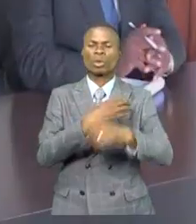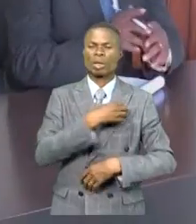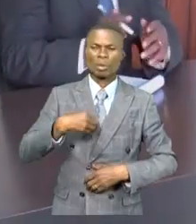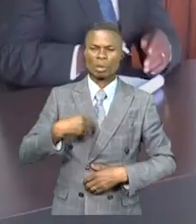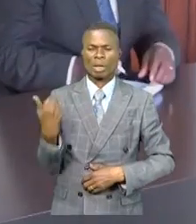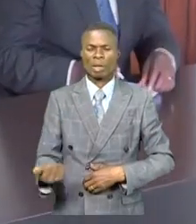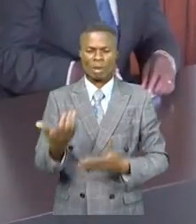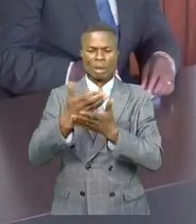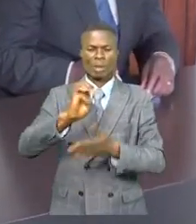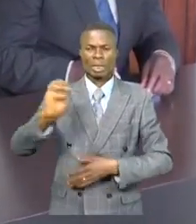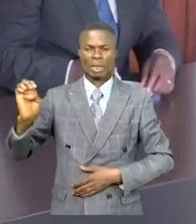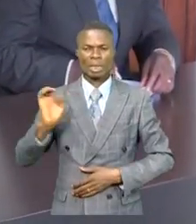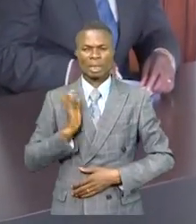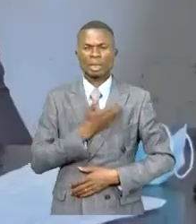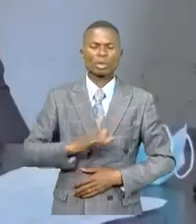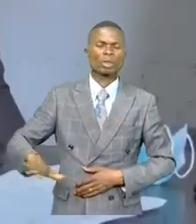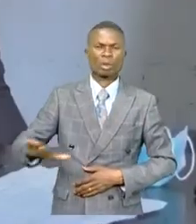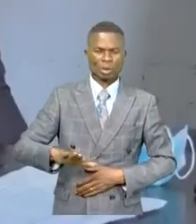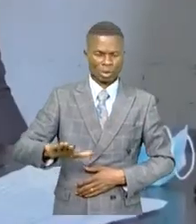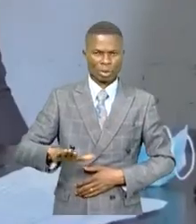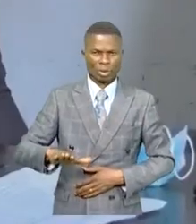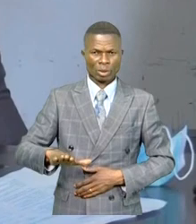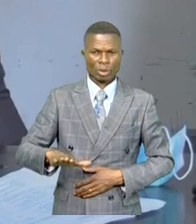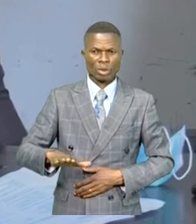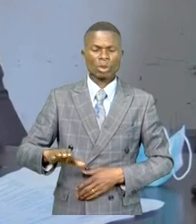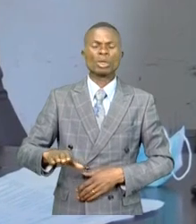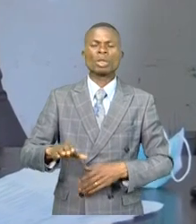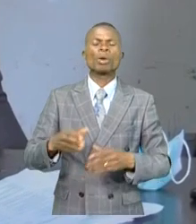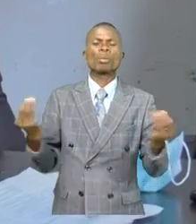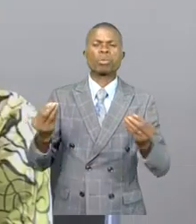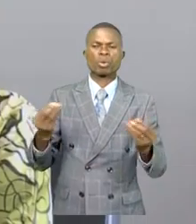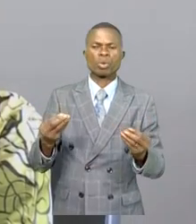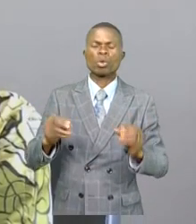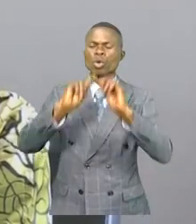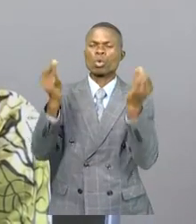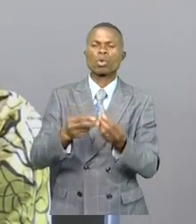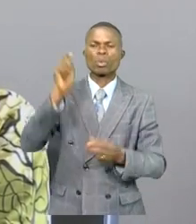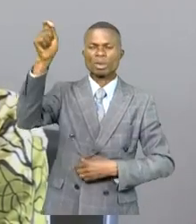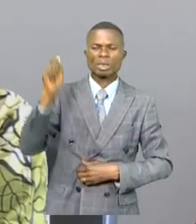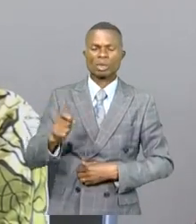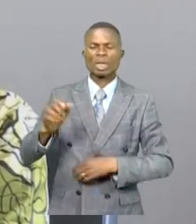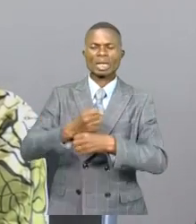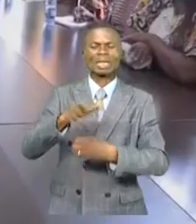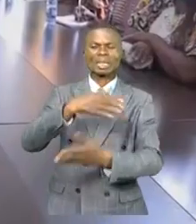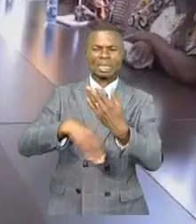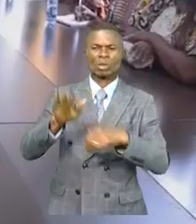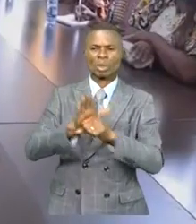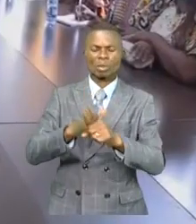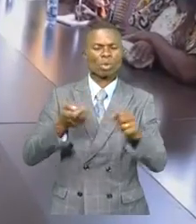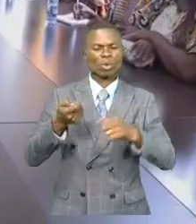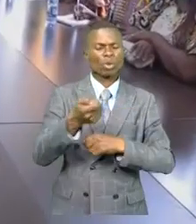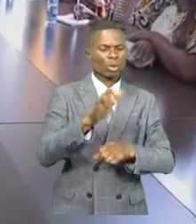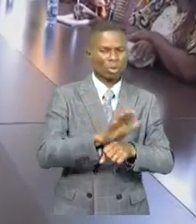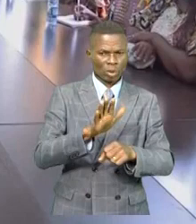dans la partie est de la République démocratique du Congo, en proie aux groupes armés de tous bords qui continuent à s'aimer terreur et